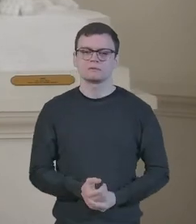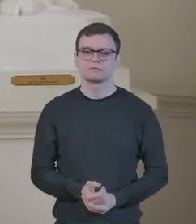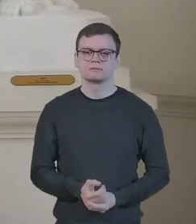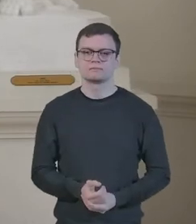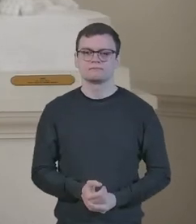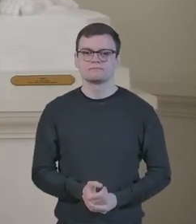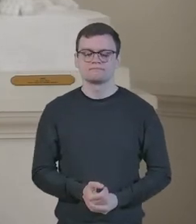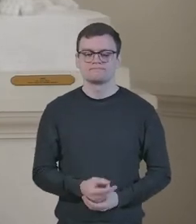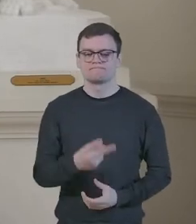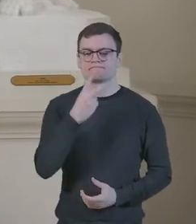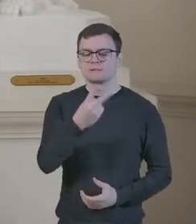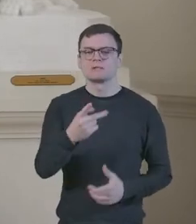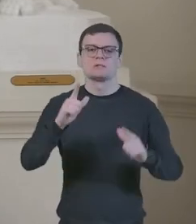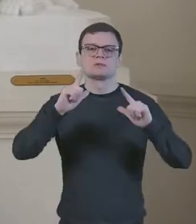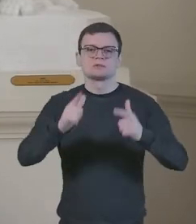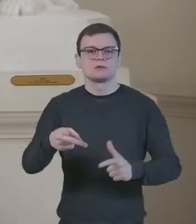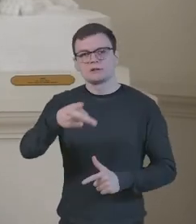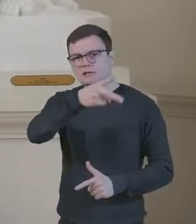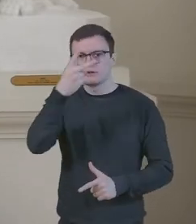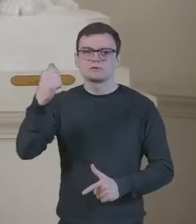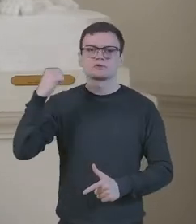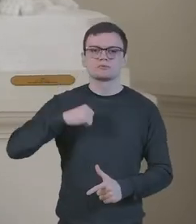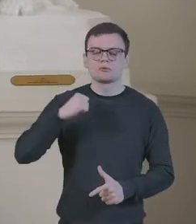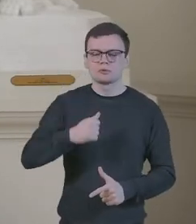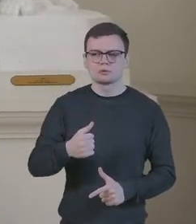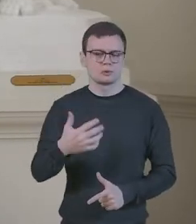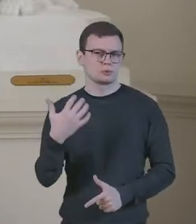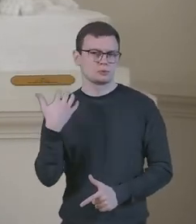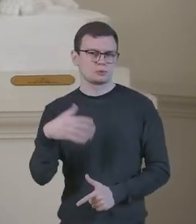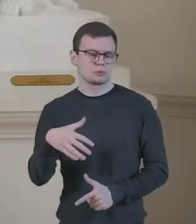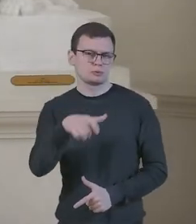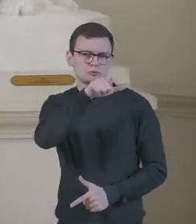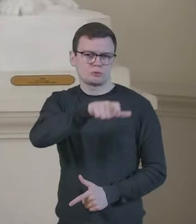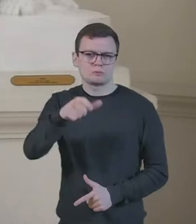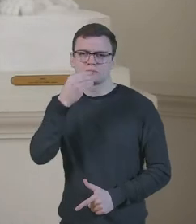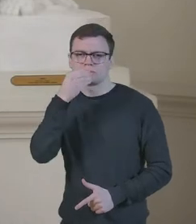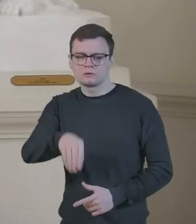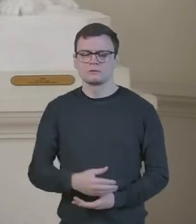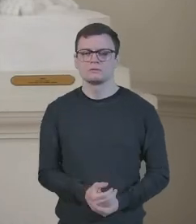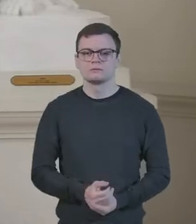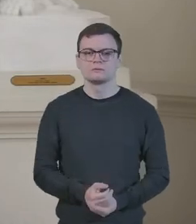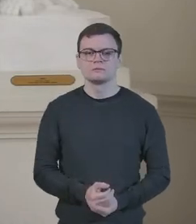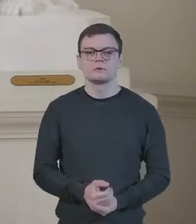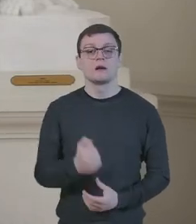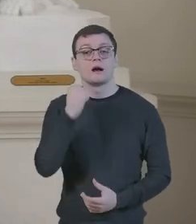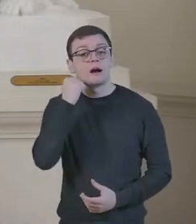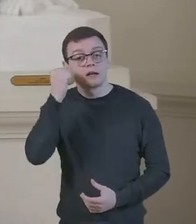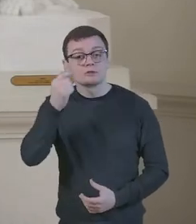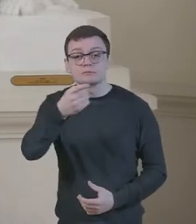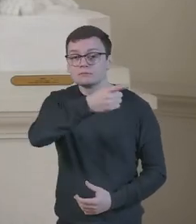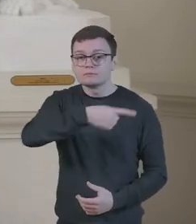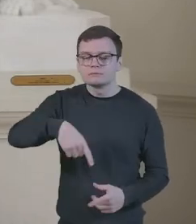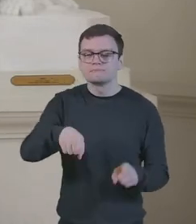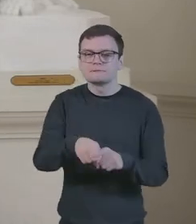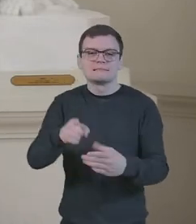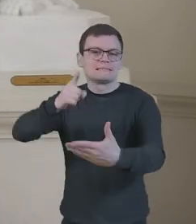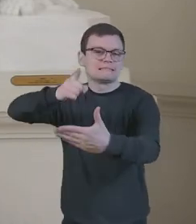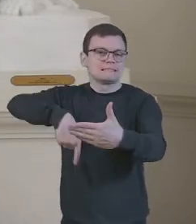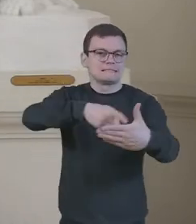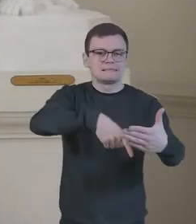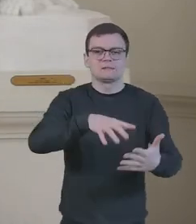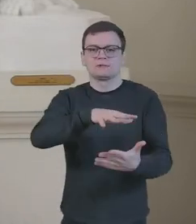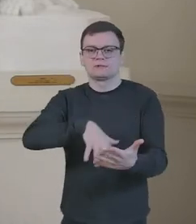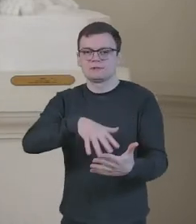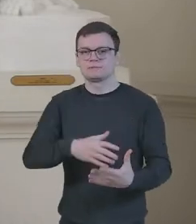mūsų nepriklausomybės siekiui liudija, kad Lietuvos žmonės turi didelę širdį ir mes esame labai dėkingi ir mes jumis